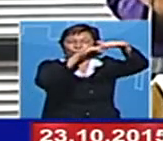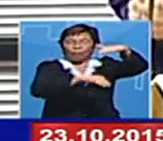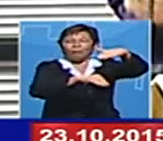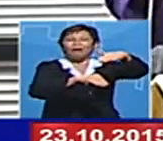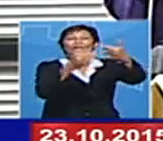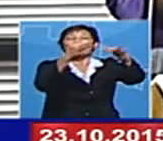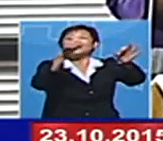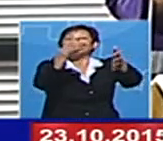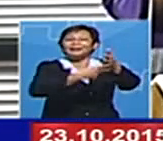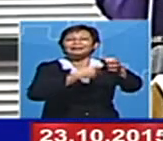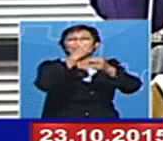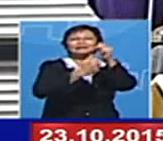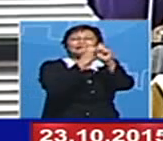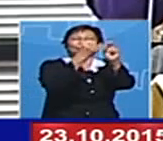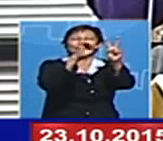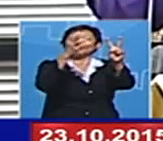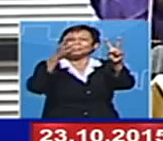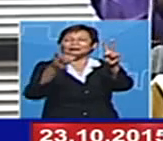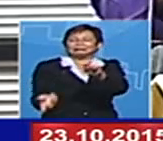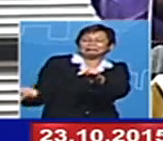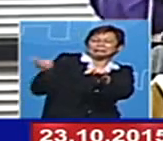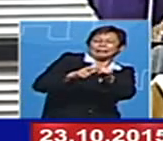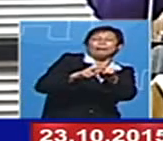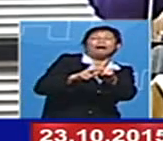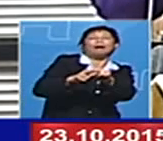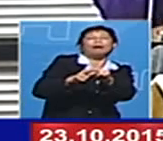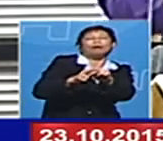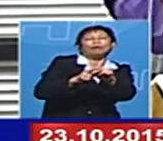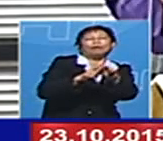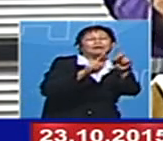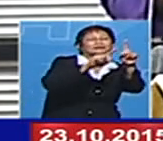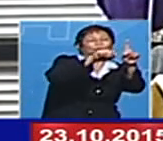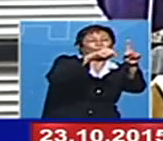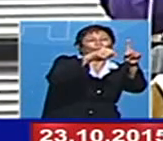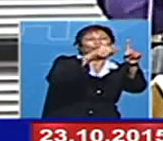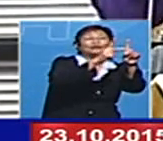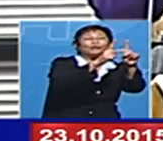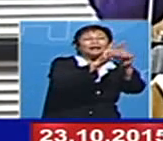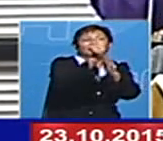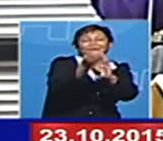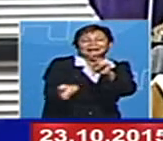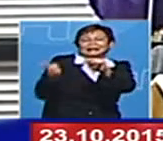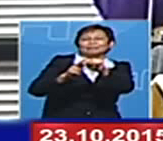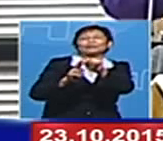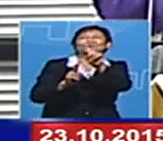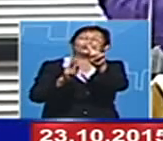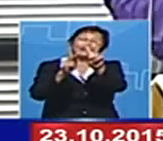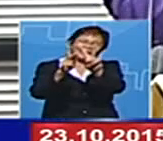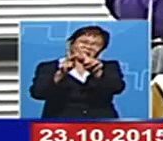taksiran 2016 digandakan daripada r000 kepada